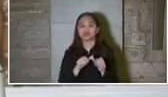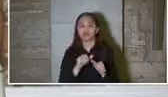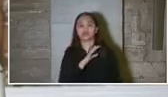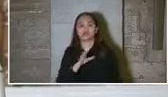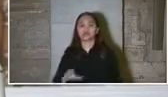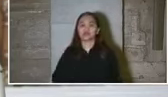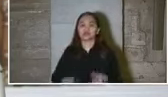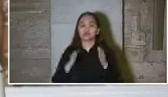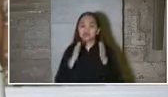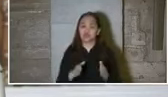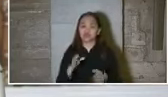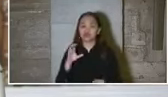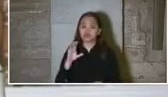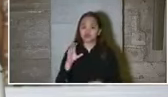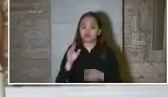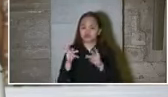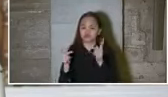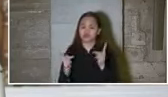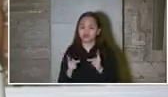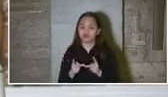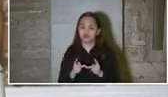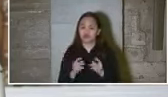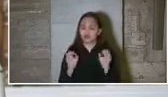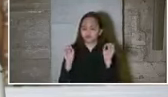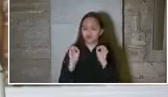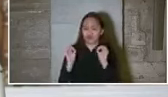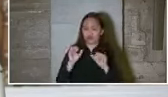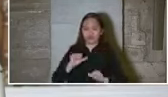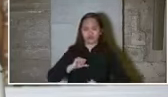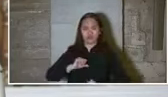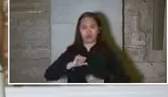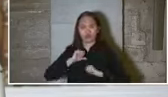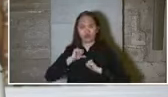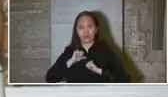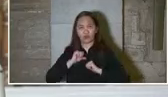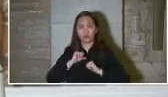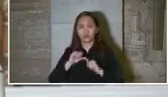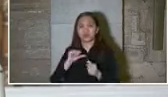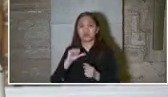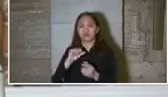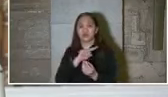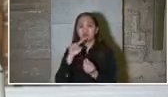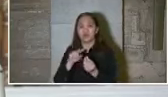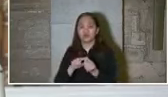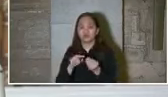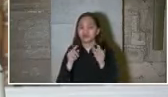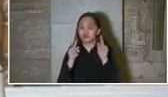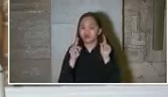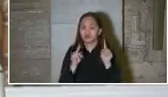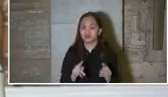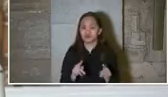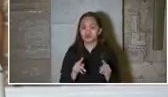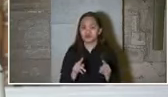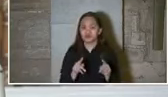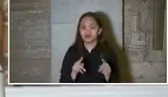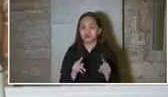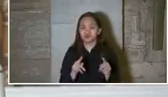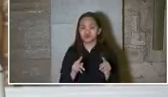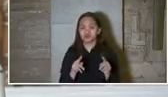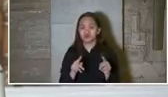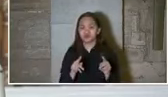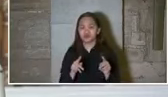let no one boast about human beings, and let no